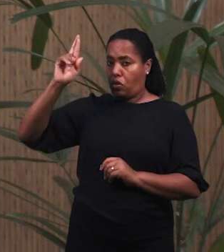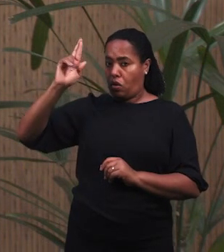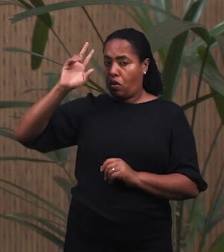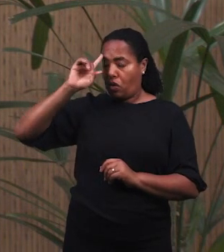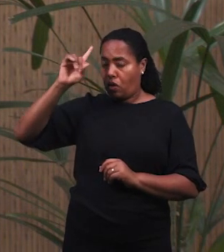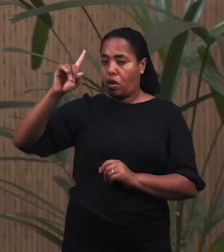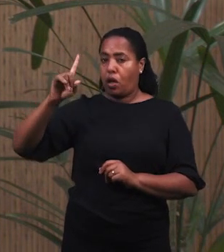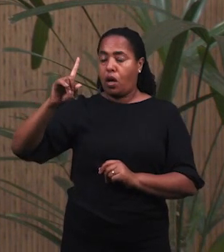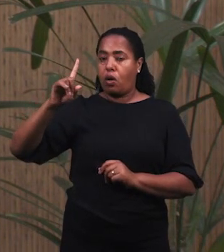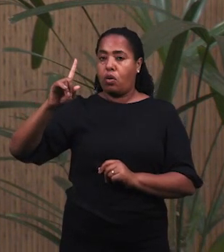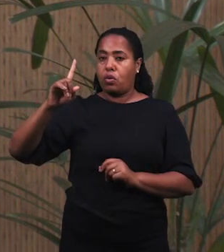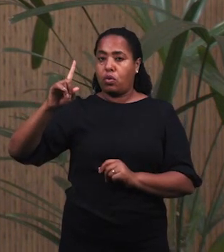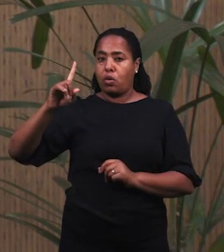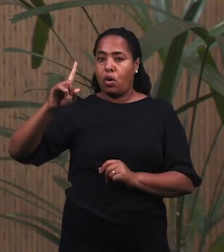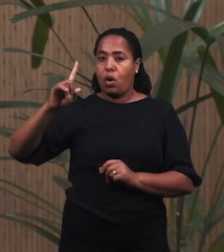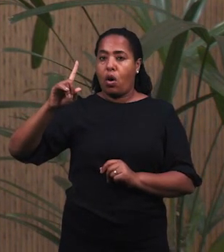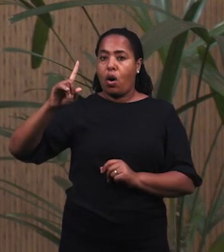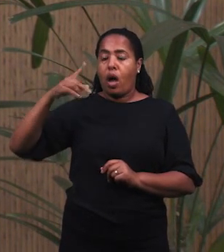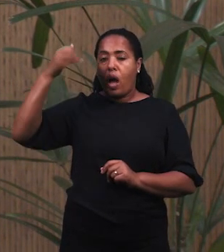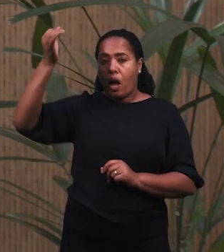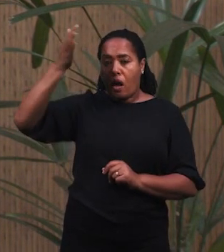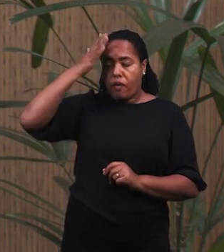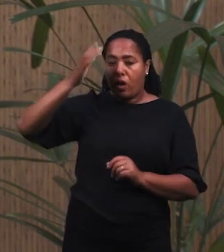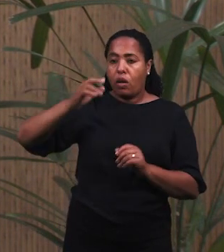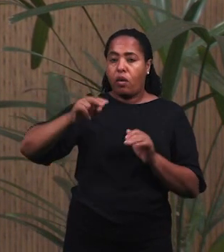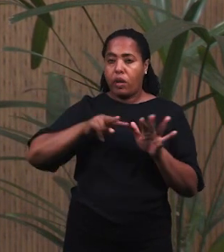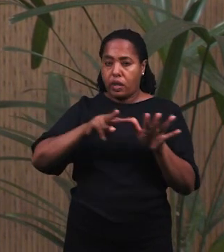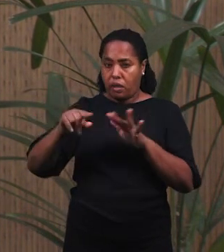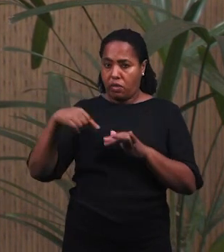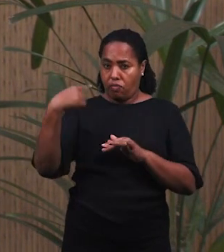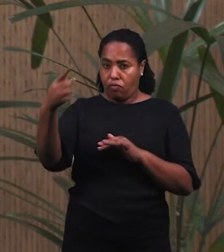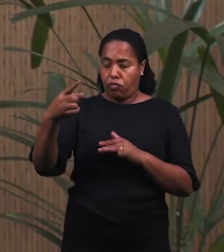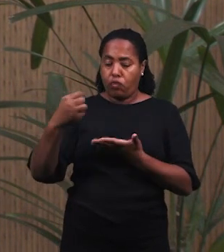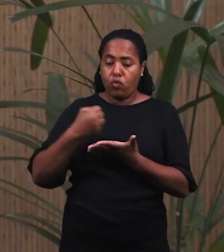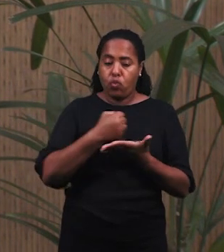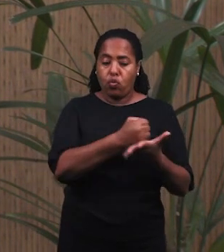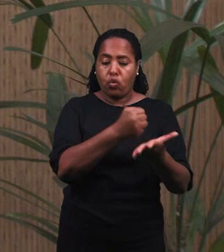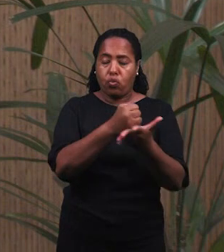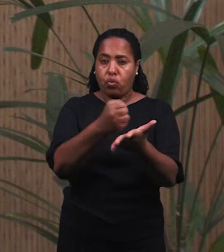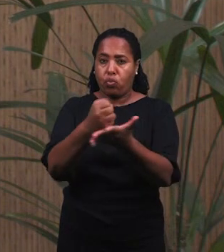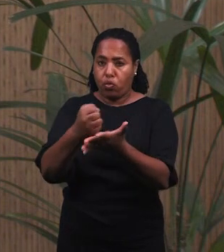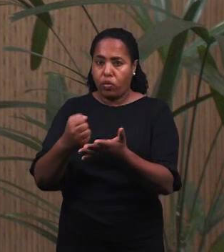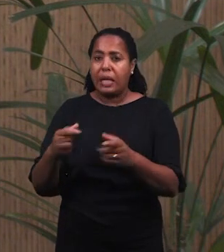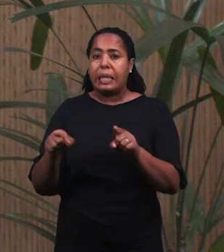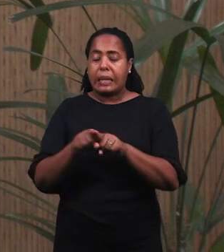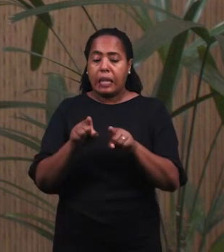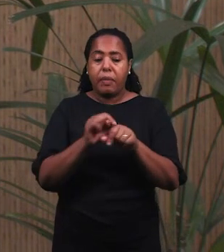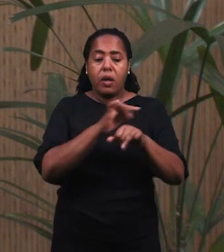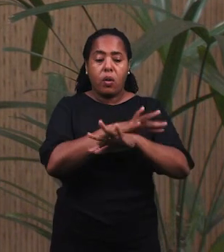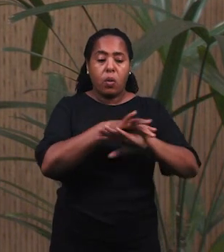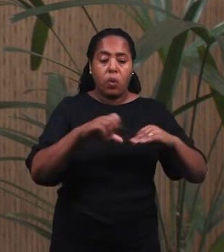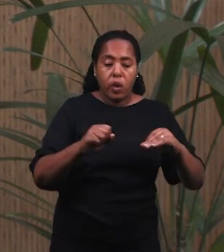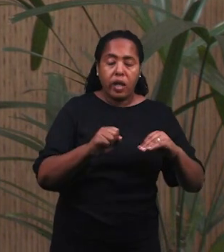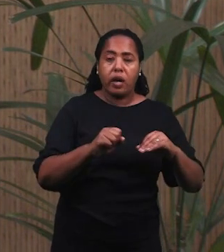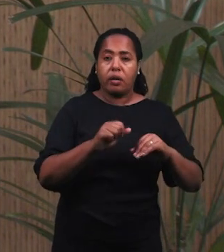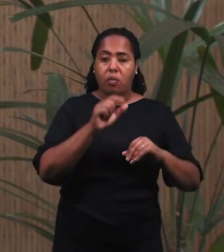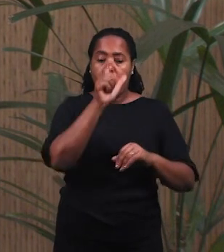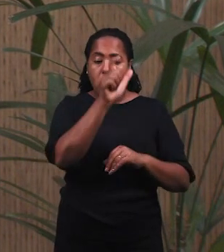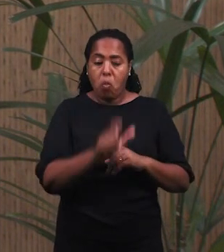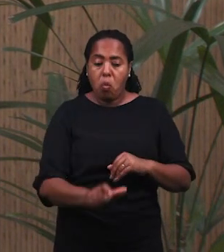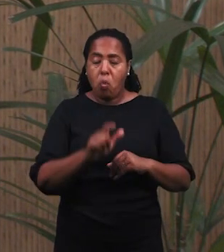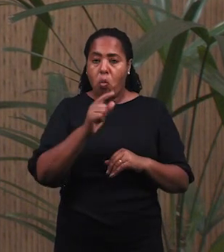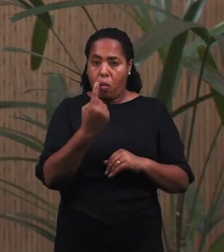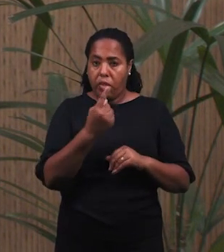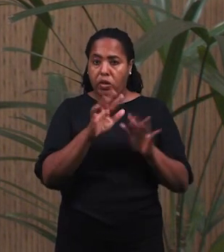нет. И Бог говорит: на следующей неделе я усмотрю ресурсы и исцелю одного родственника вашего,